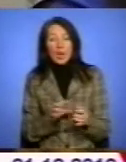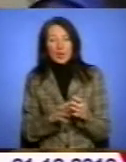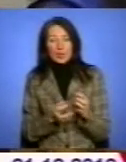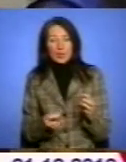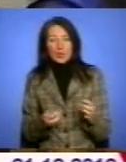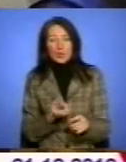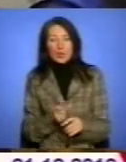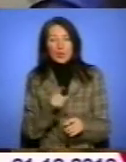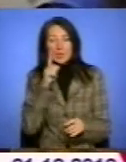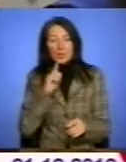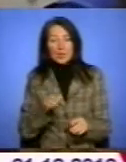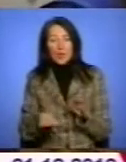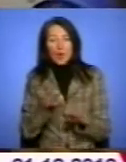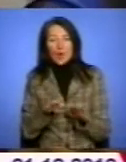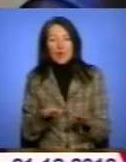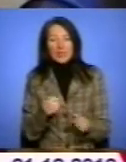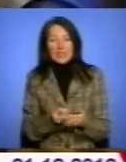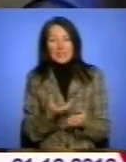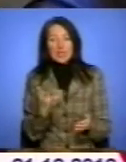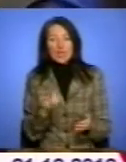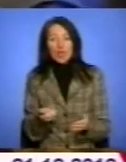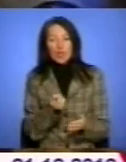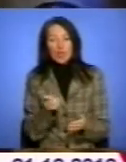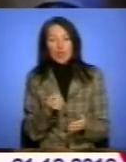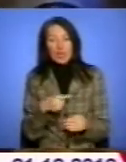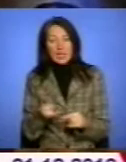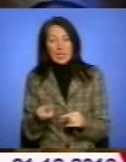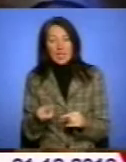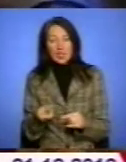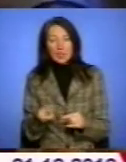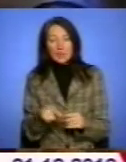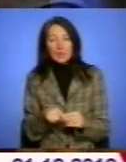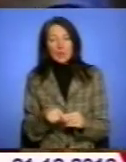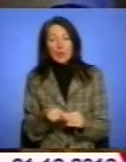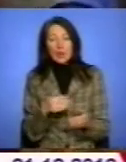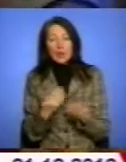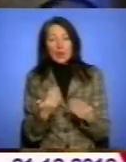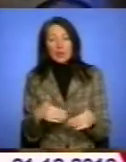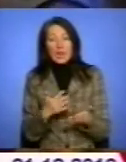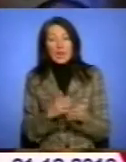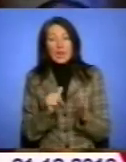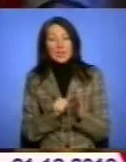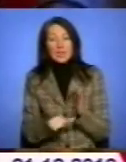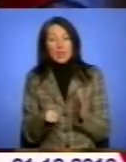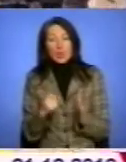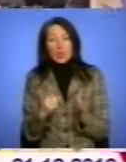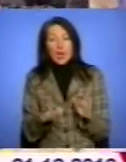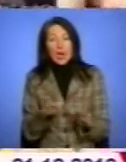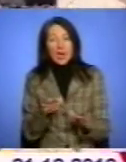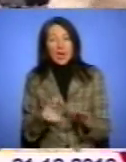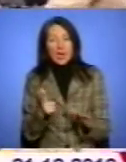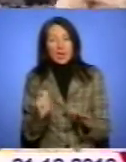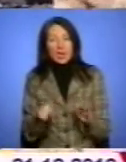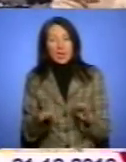вага трошки, ціна, тобто, інакша. То вже є 61 гривня за кілограм.